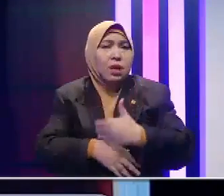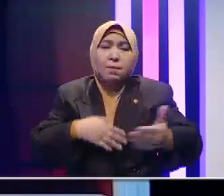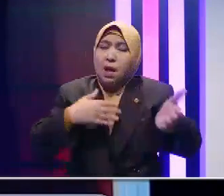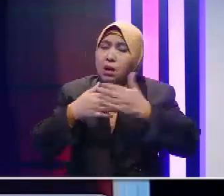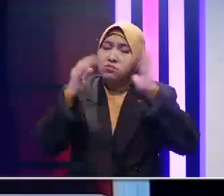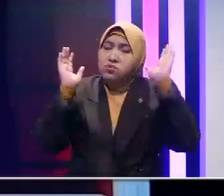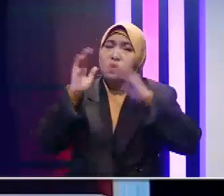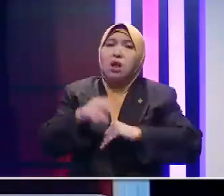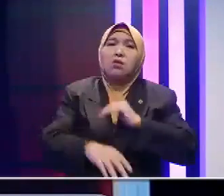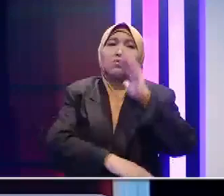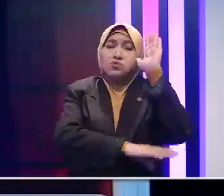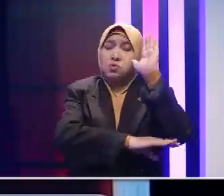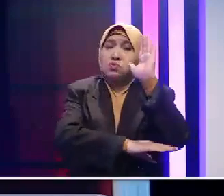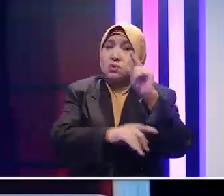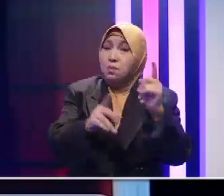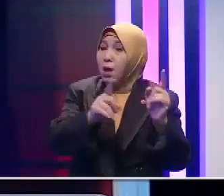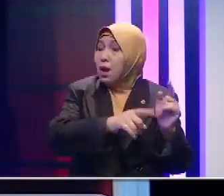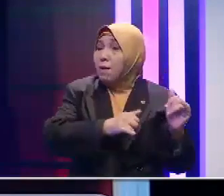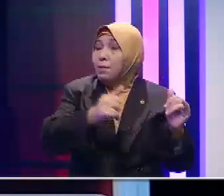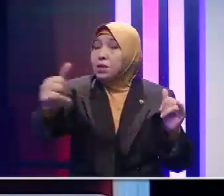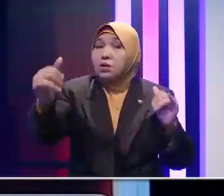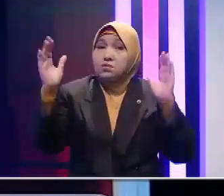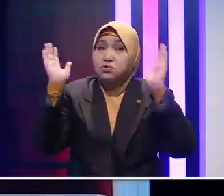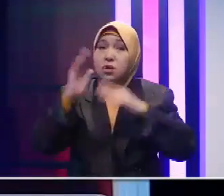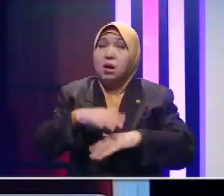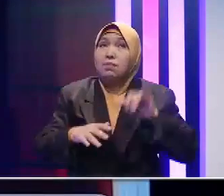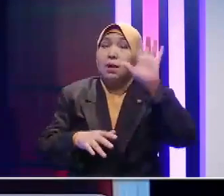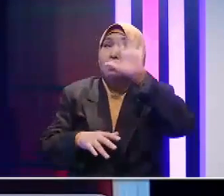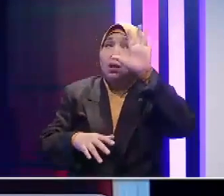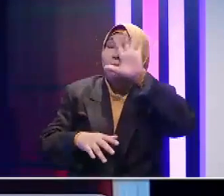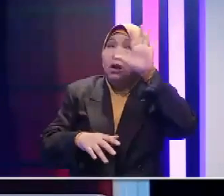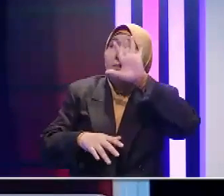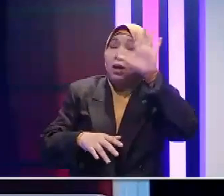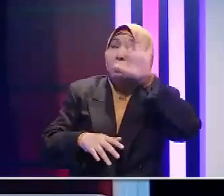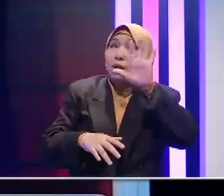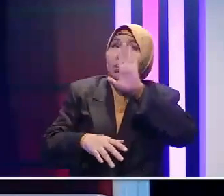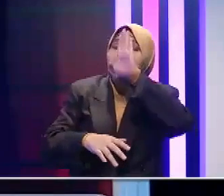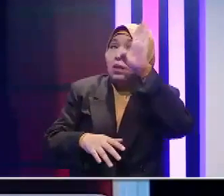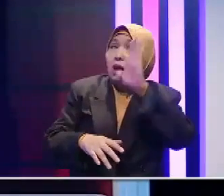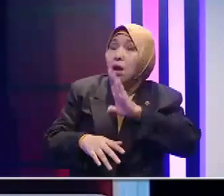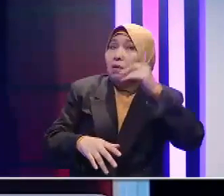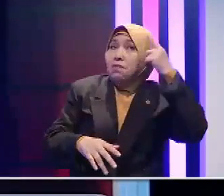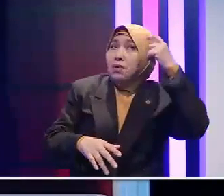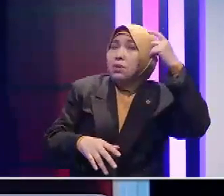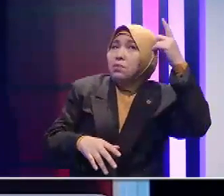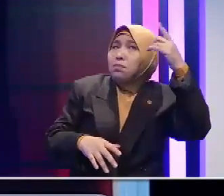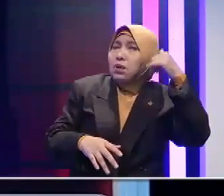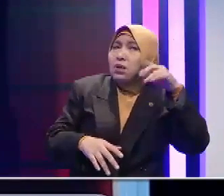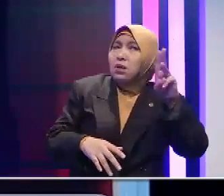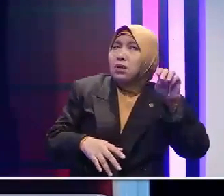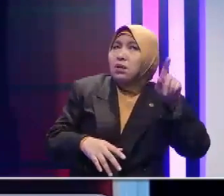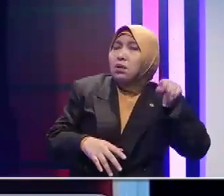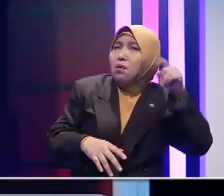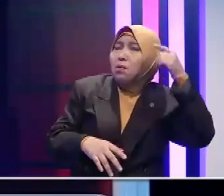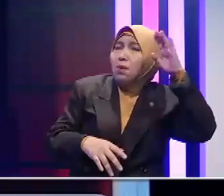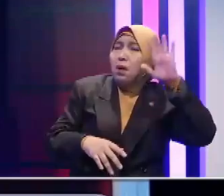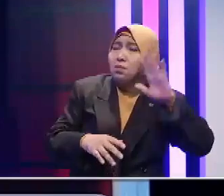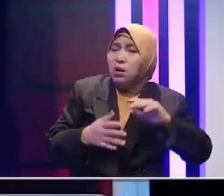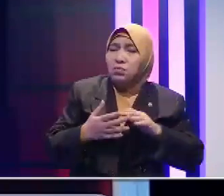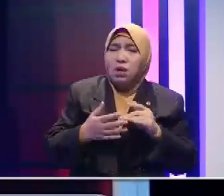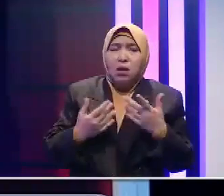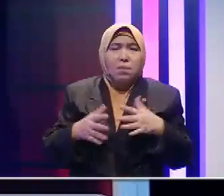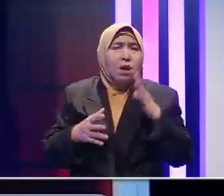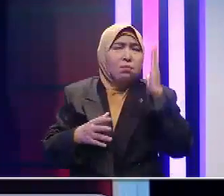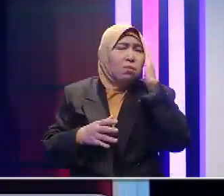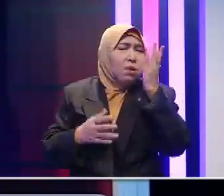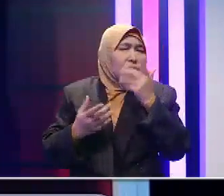sembahyang zuhur tu, yalah, sepanjang nak pergi solat tu pun terbayang-bayang mimpi, tak pernah mimpi macam ni, apa benda mimpi ni kan? Lepas balik sembahyang zuhur tu, saya ingat apa